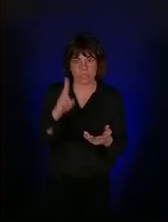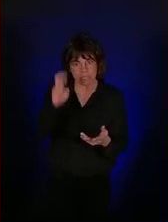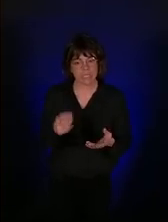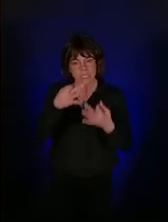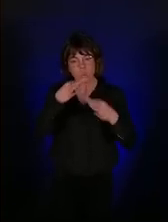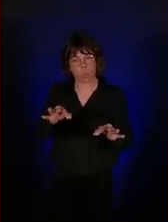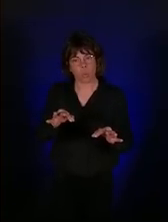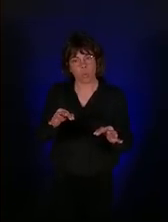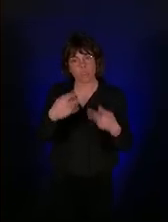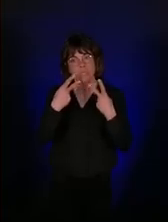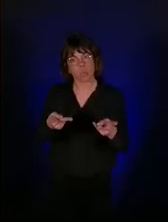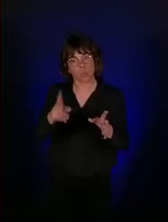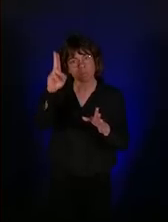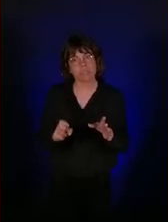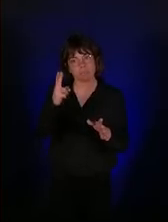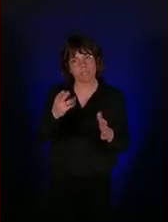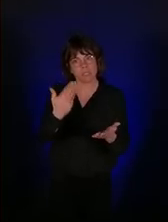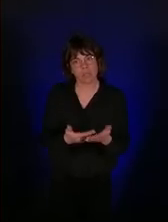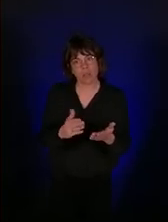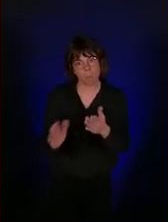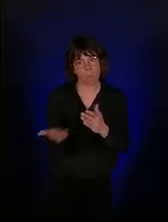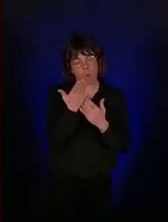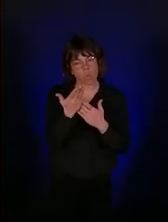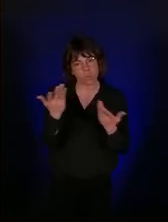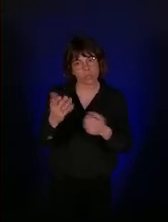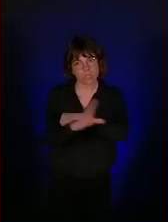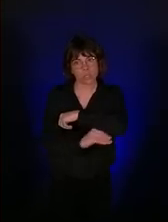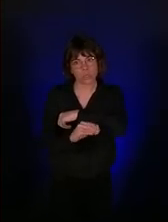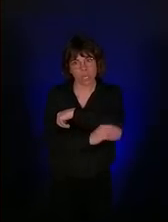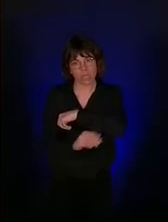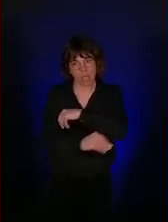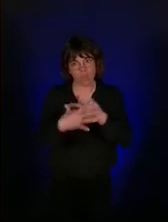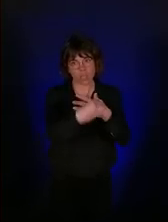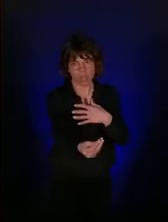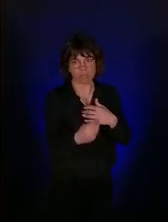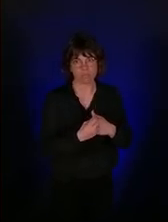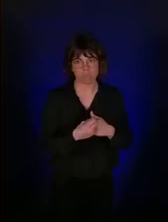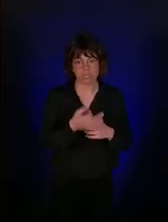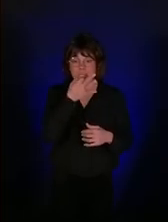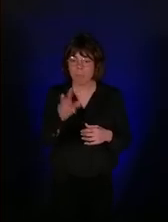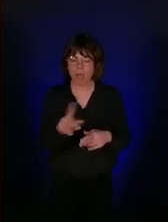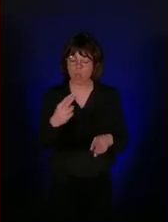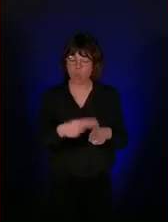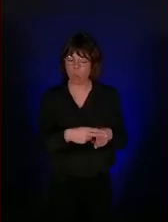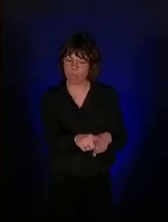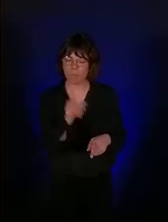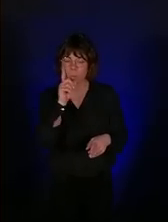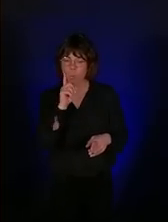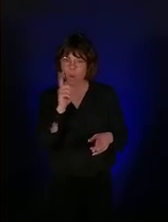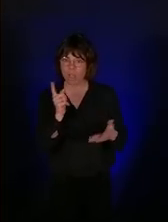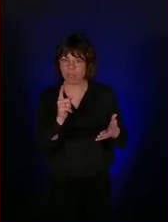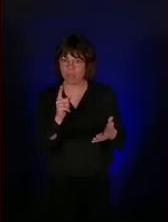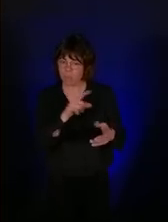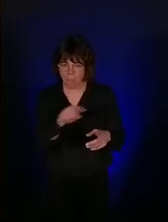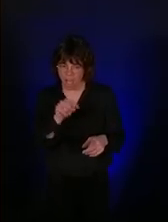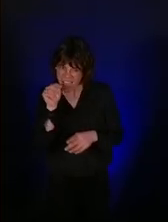à la presse, d'une dauphine autoproclamée par notre secrétaire sortant. Si je ne donne pas de nom, c'est car les personnes ne sont pas à